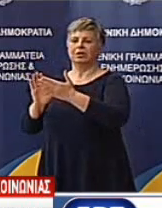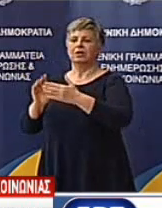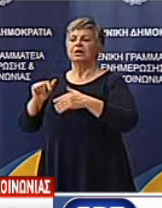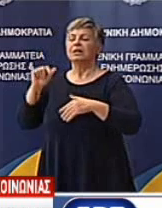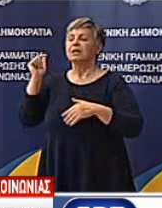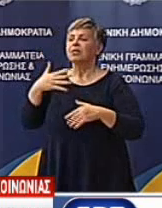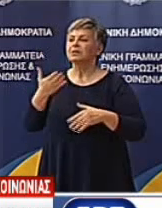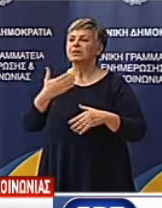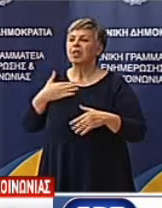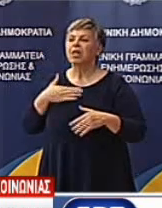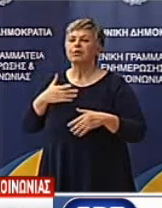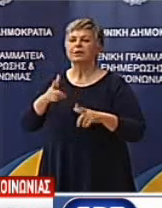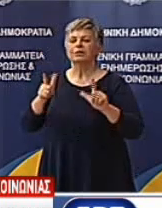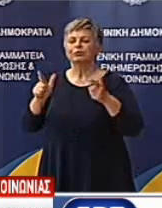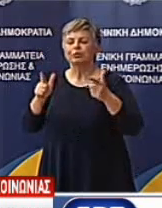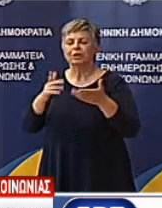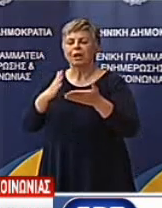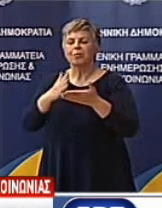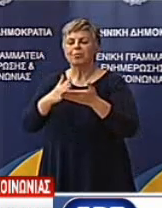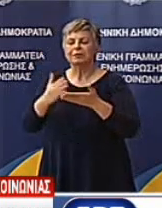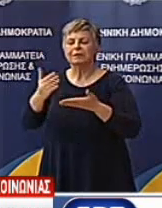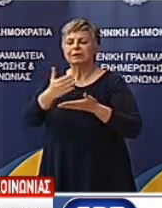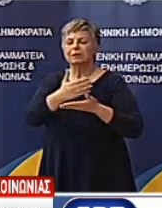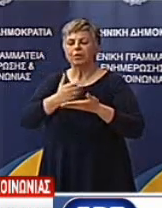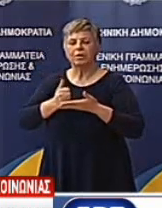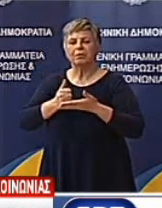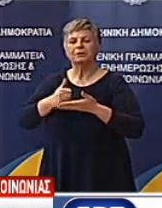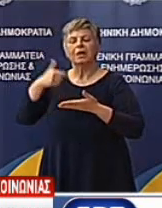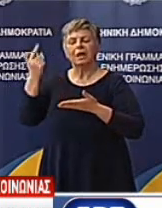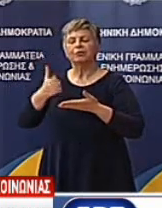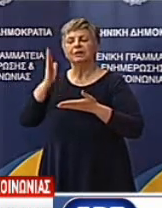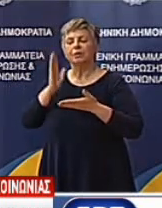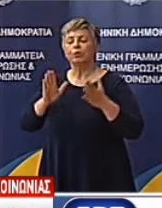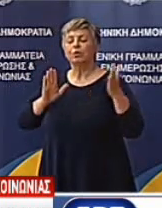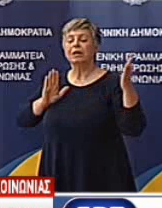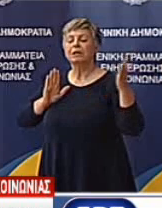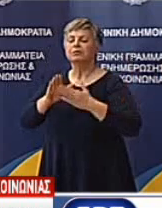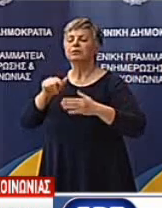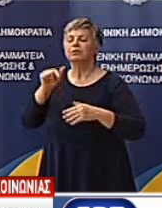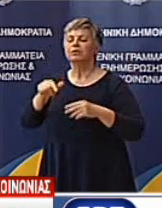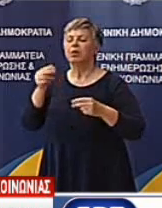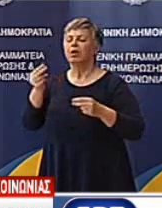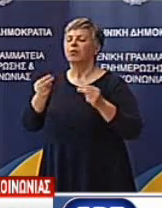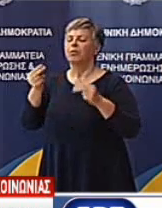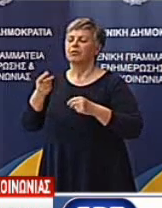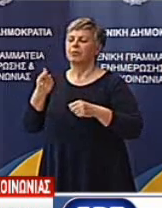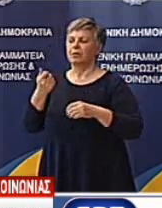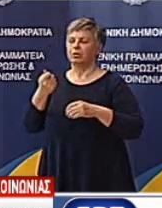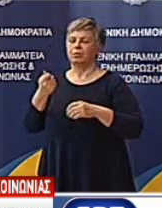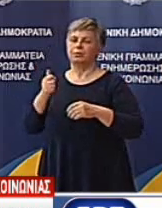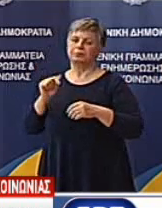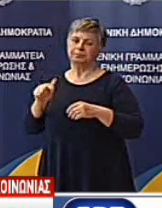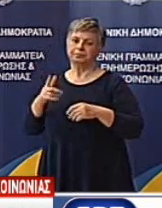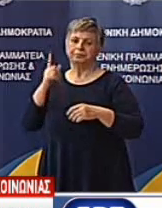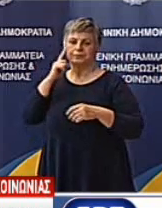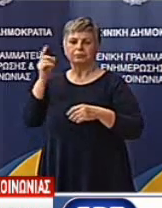μεσαία οικονομικά στρώματα και να περάσει το βάρος σε αυτούς που μπορούν να αντέξουν το βάρος αυτής της κρίσης και να συνεισφέρουν περισσότερο. Αυτή είναι η